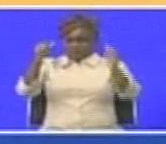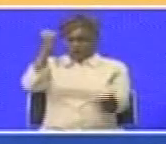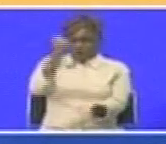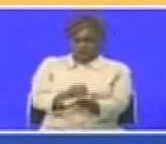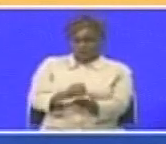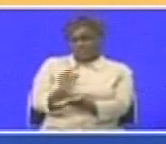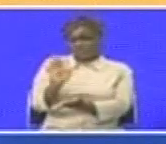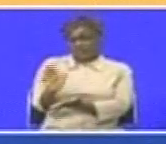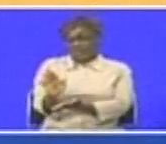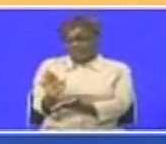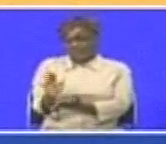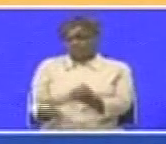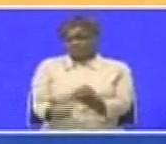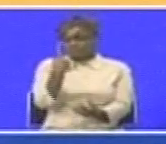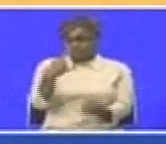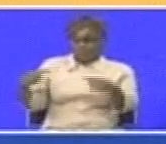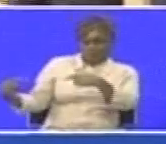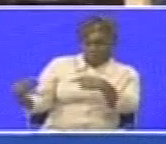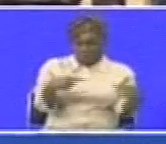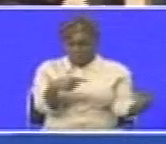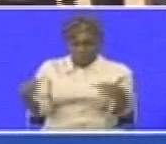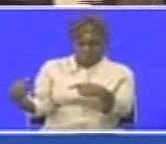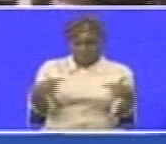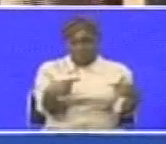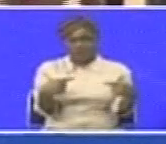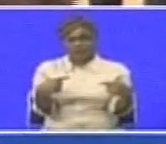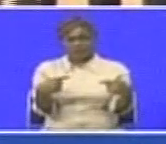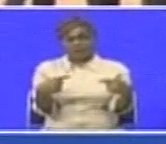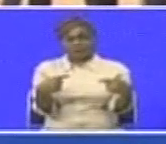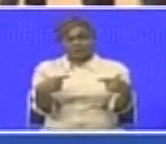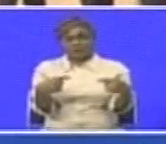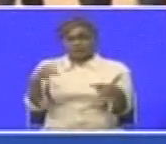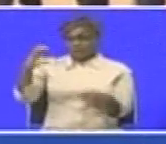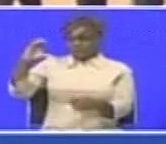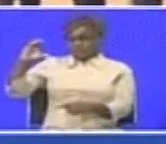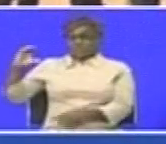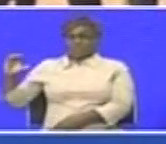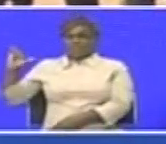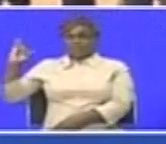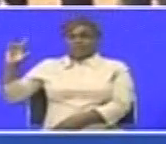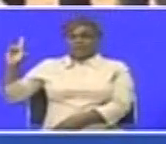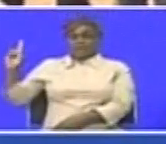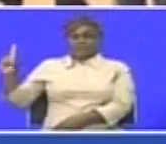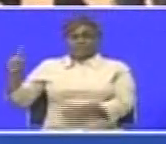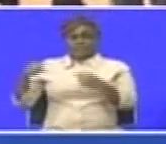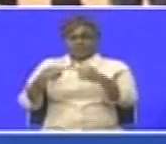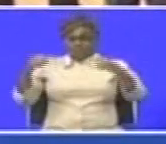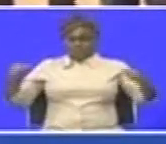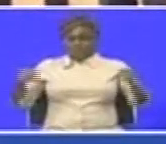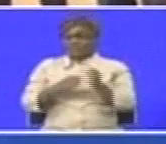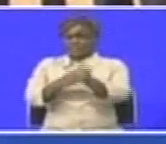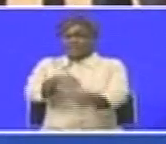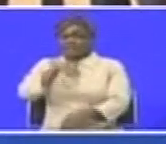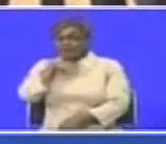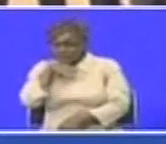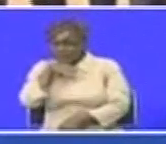yake na kuzua vurugu. Katika makao makuu ya CID, kiongozi wa upinzani Raila